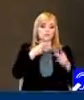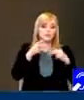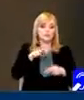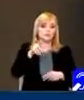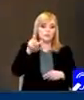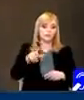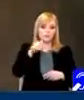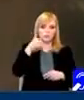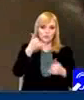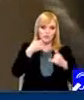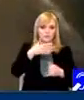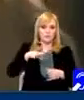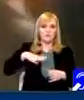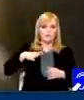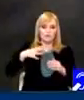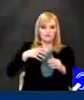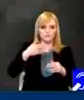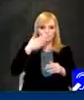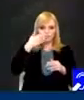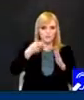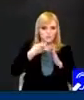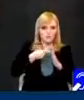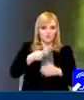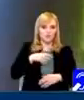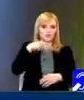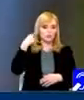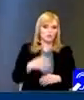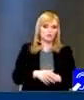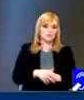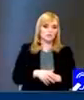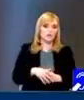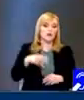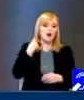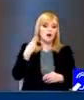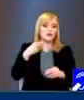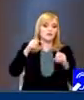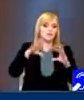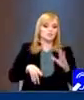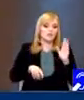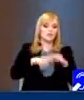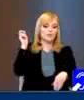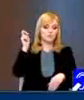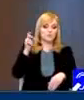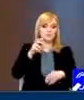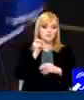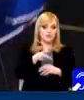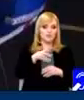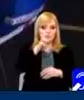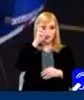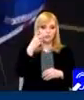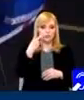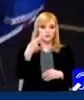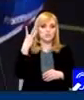agent neurotoxic fostul spion rus Sergei Skripal și fiica acestuia. Marea Britanie a decis să expulzeze 23 de diplomați ruși,